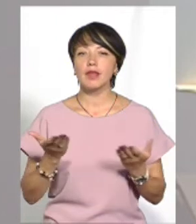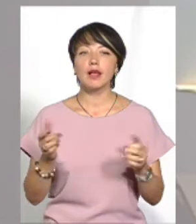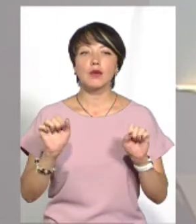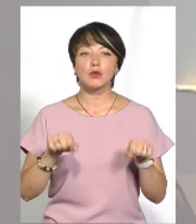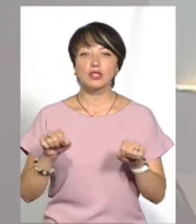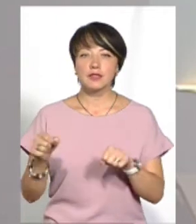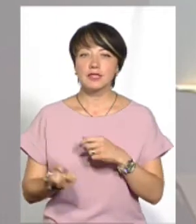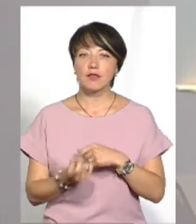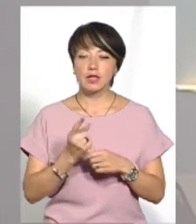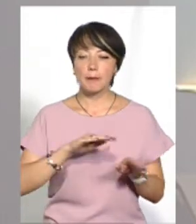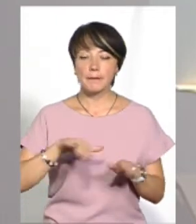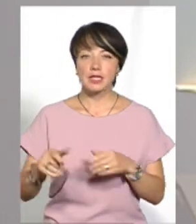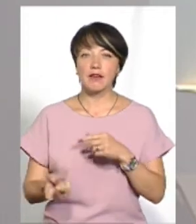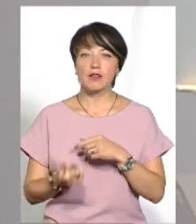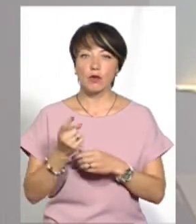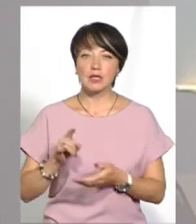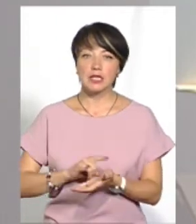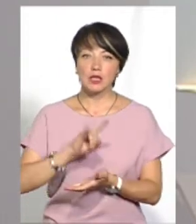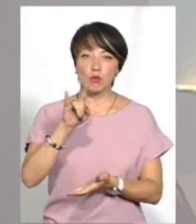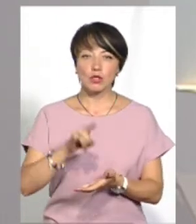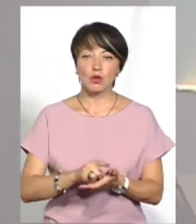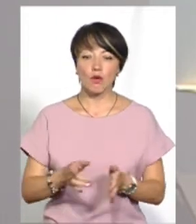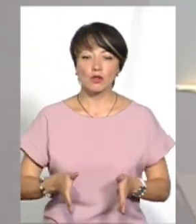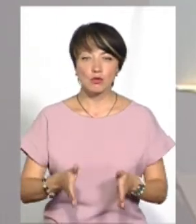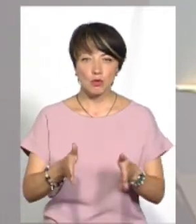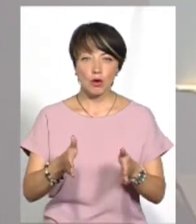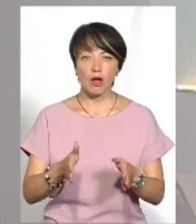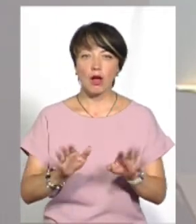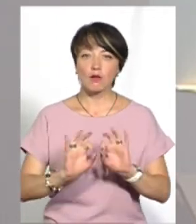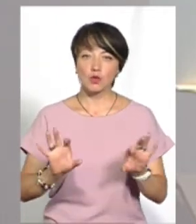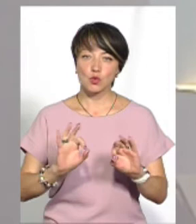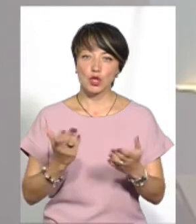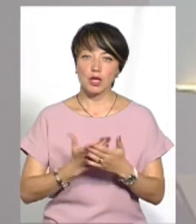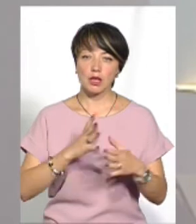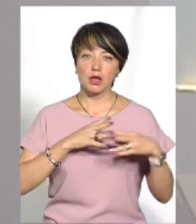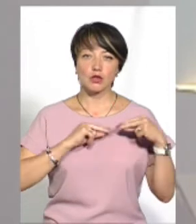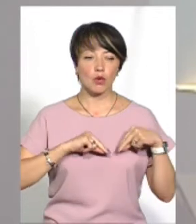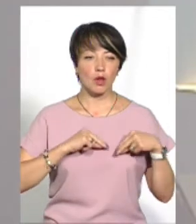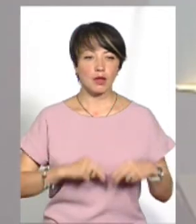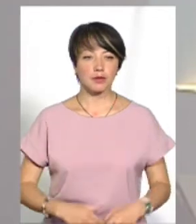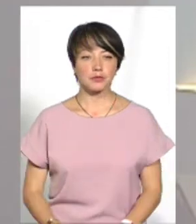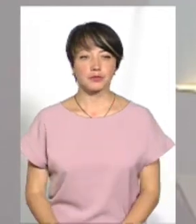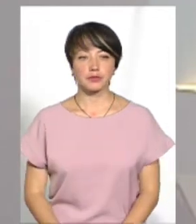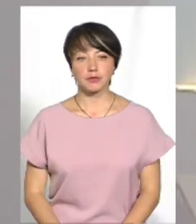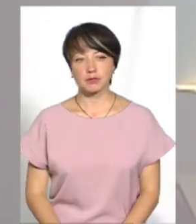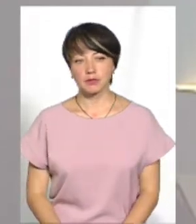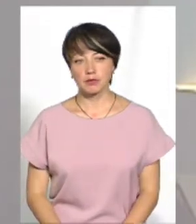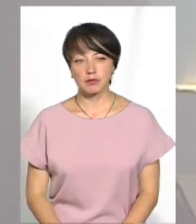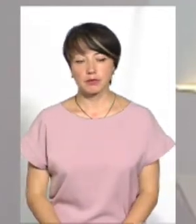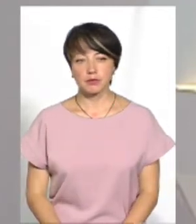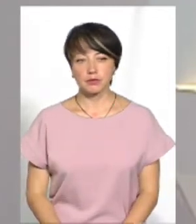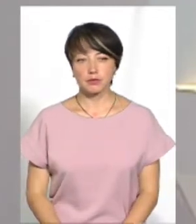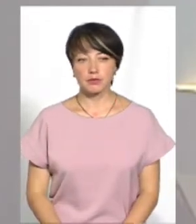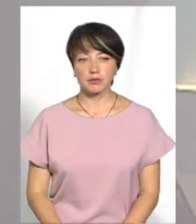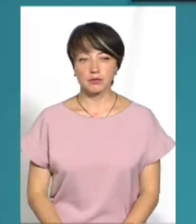з'явилися після відновлення злітно-посадкової смуги у сюжеті нашої колеги Світлани Поробок? Давайте